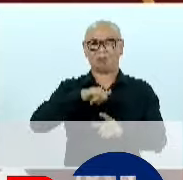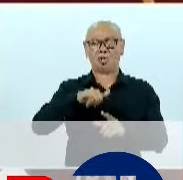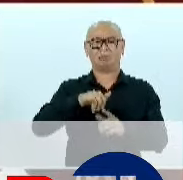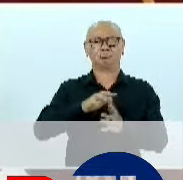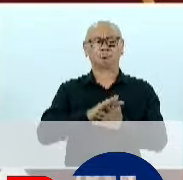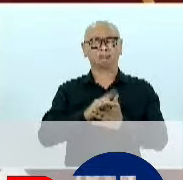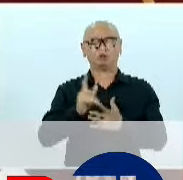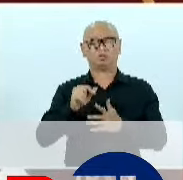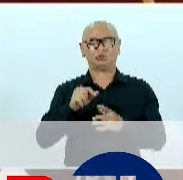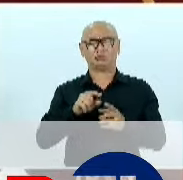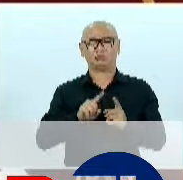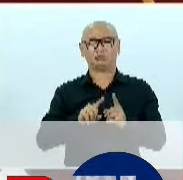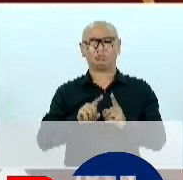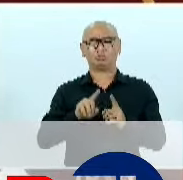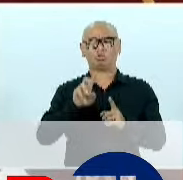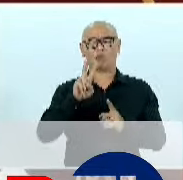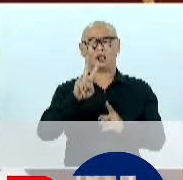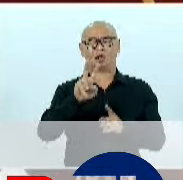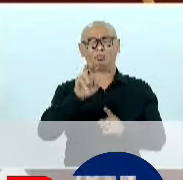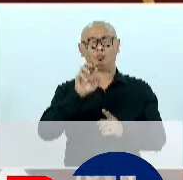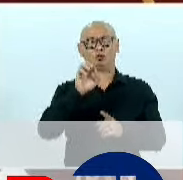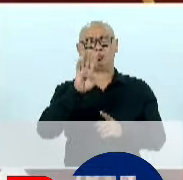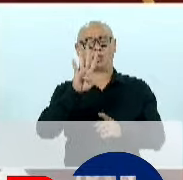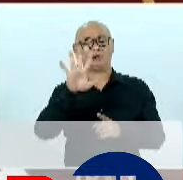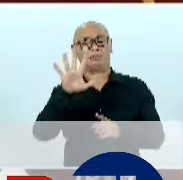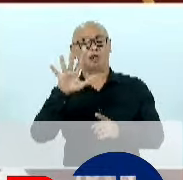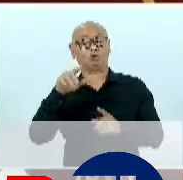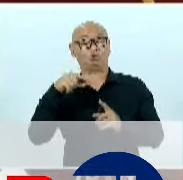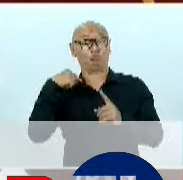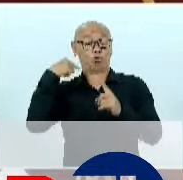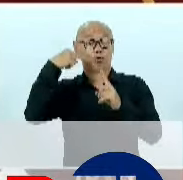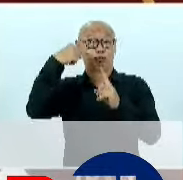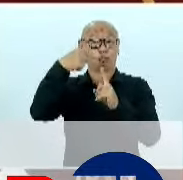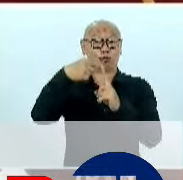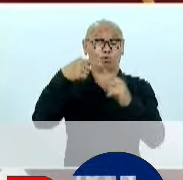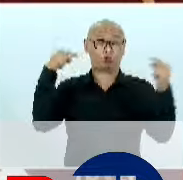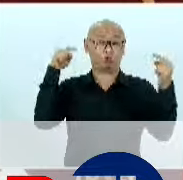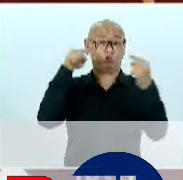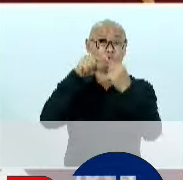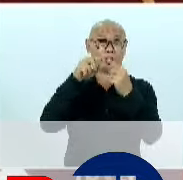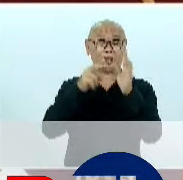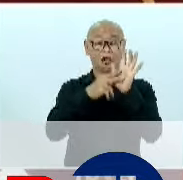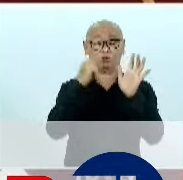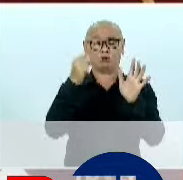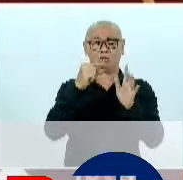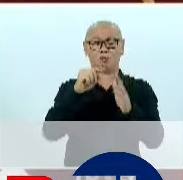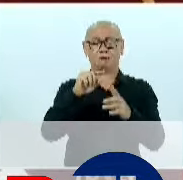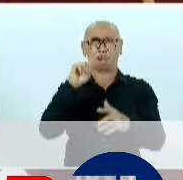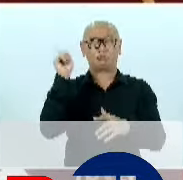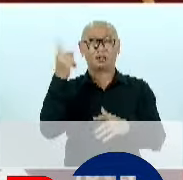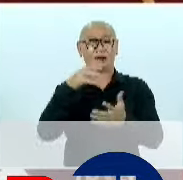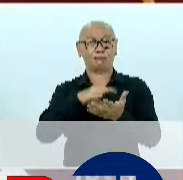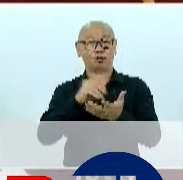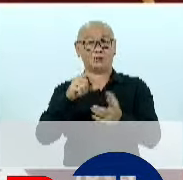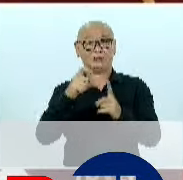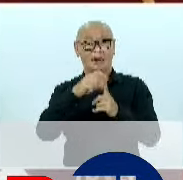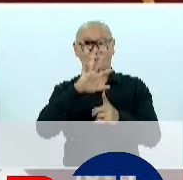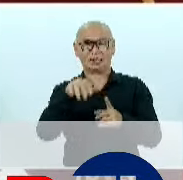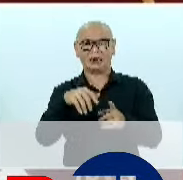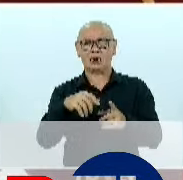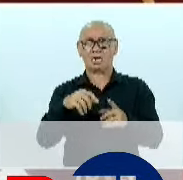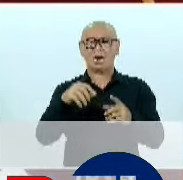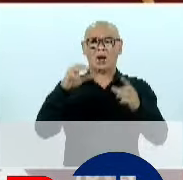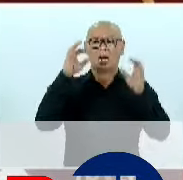adalah tujuan nasional itu bisa tercapai manakala pemerintah pusat daerah para